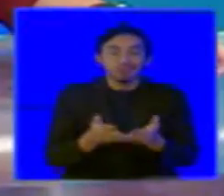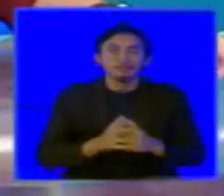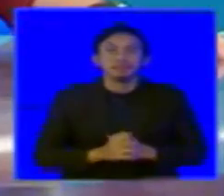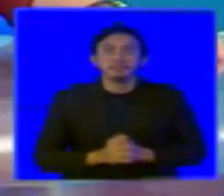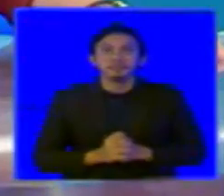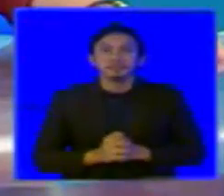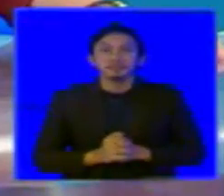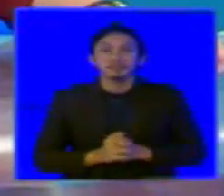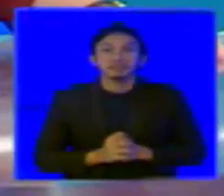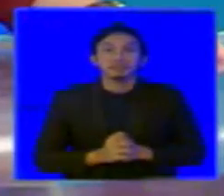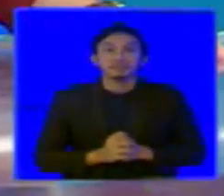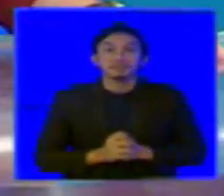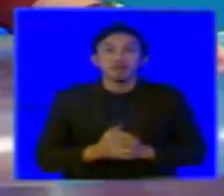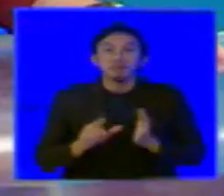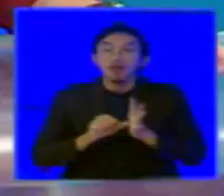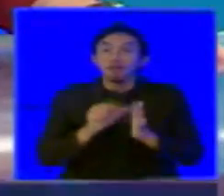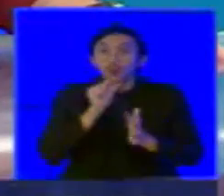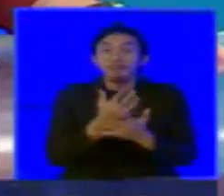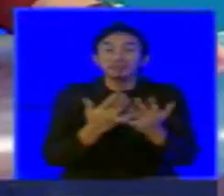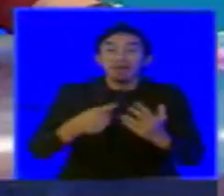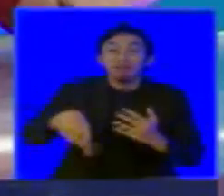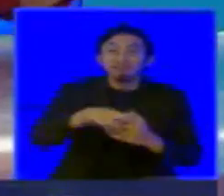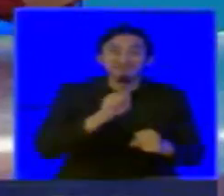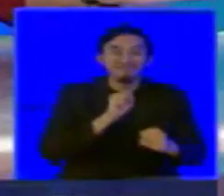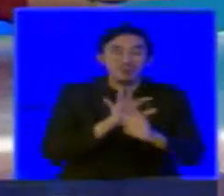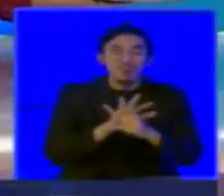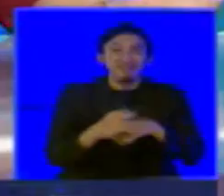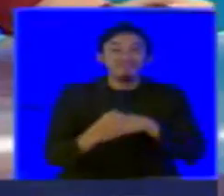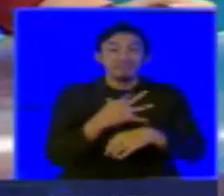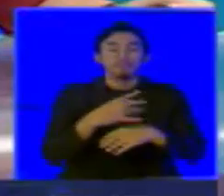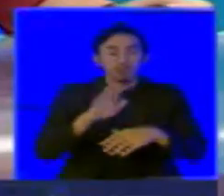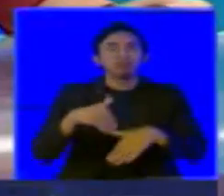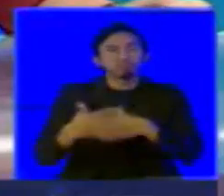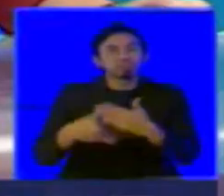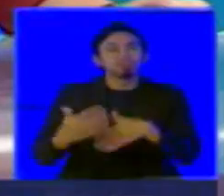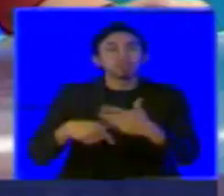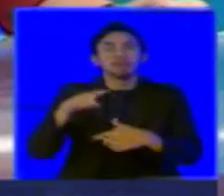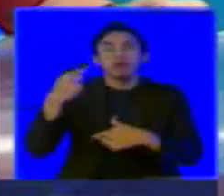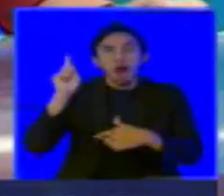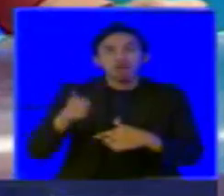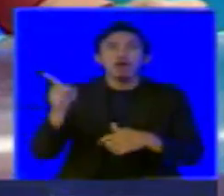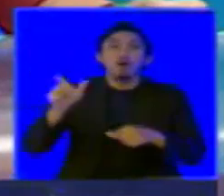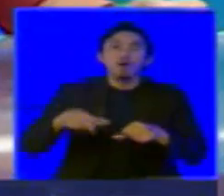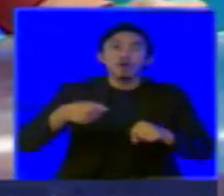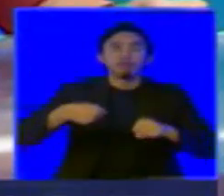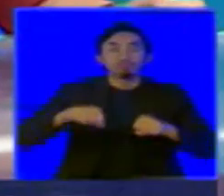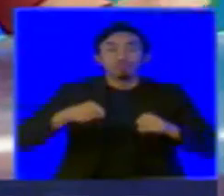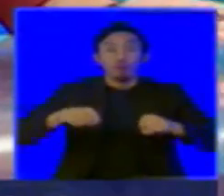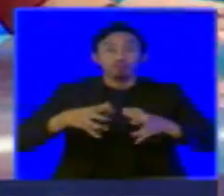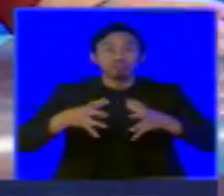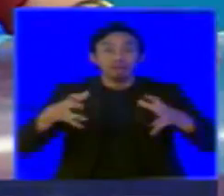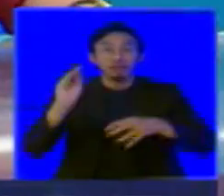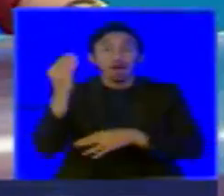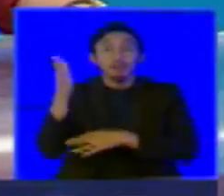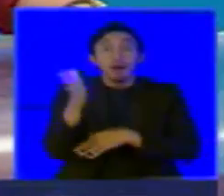Ya, Mirsa, bantuan untuk masyarakat yang terdampak wabah COVID-19 terus mengalir. Kali ini datang dari Klub Pengendara Motor Besar wilayah Jakarta Barat.